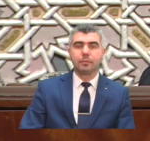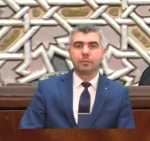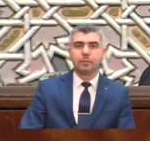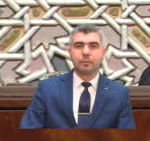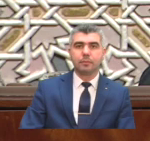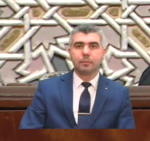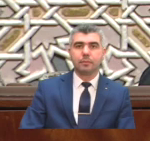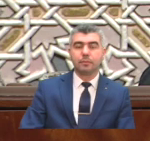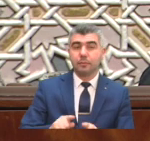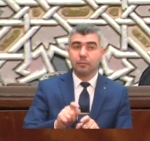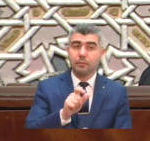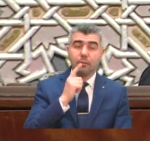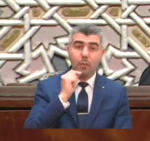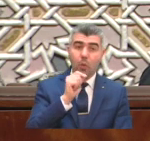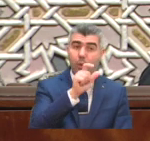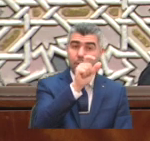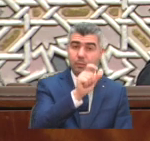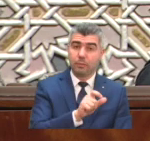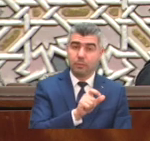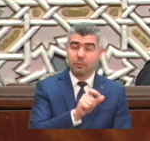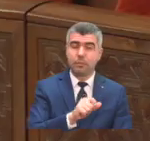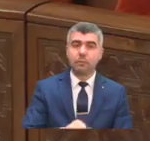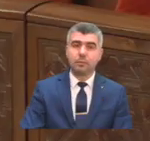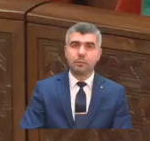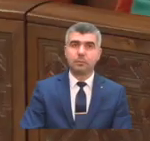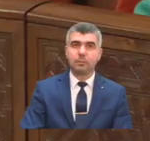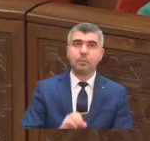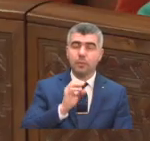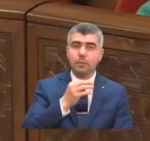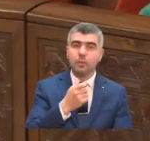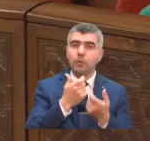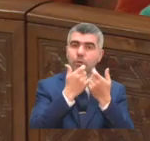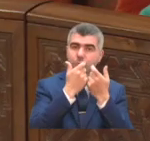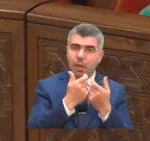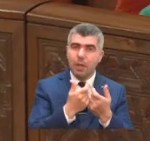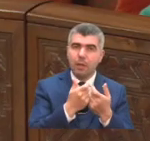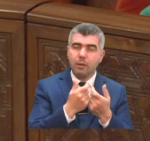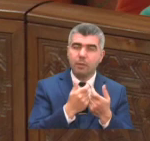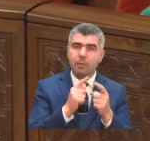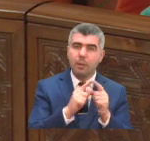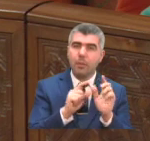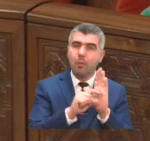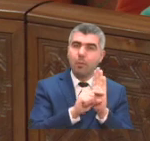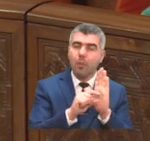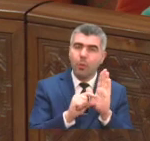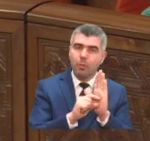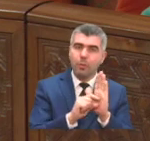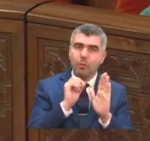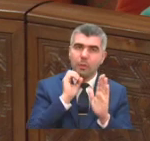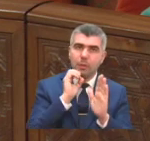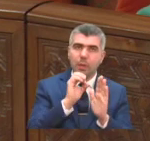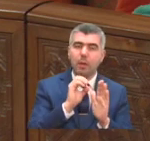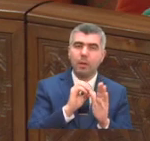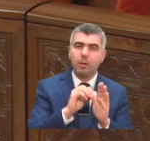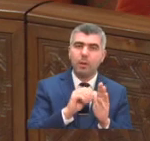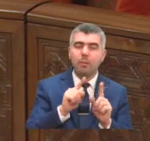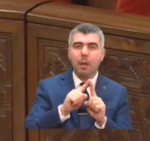سيد النائب المحترم، انا راه متبعه هذاك الموضوع عندكم في